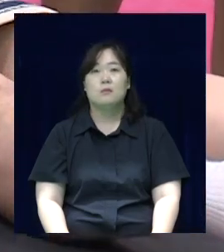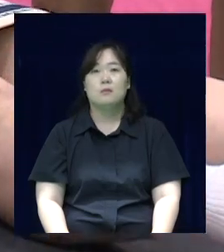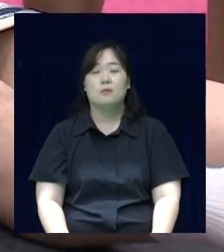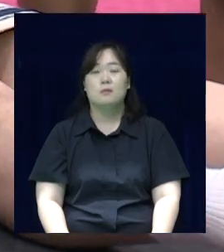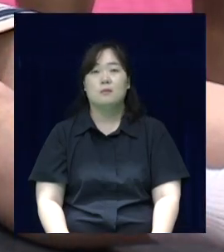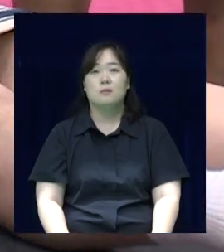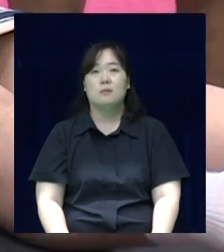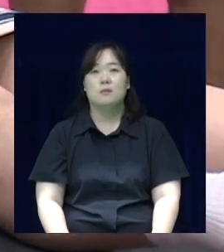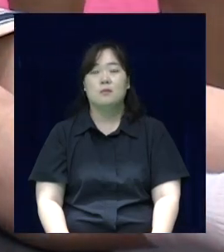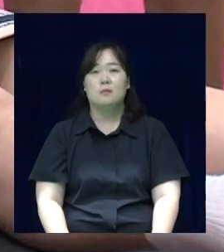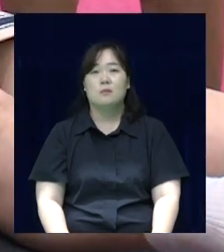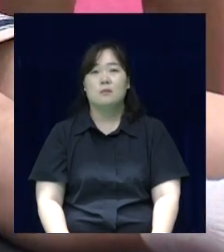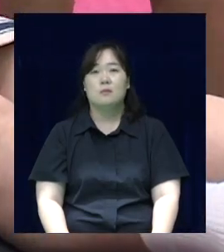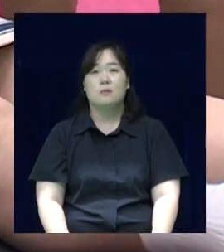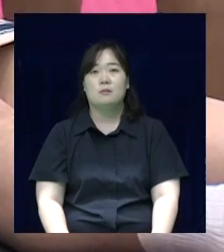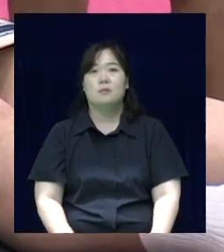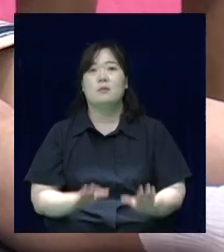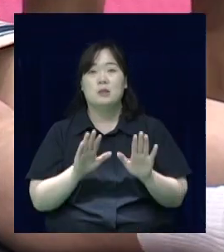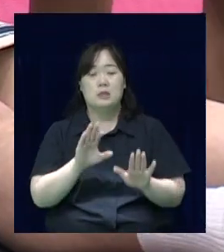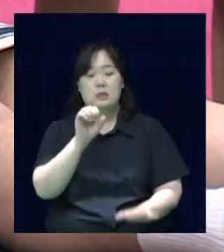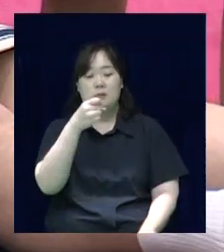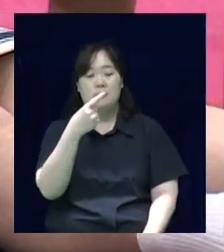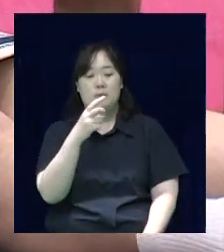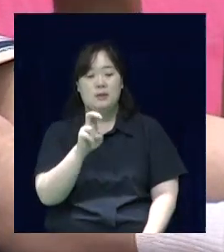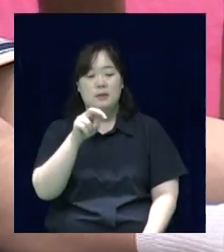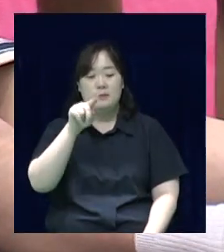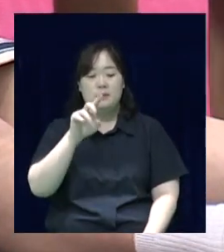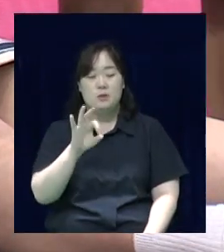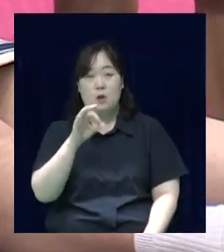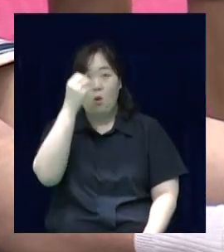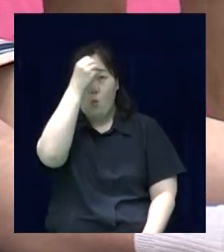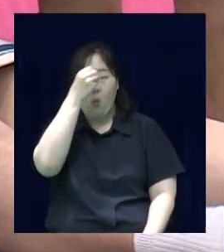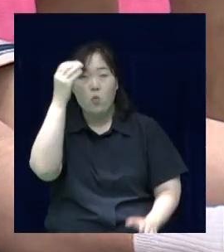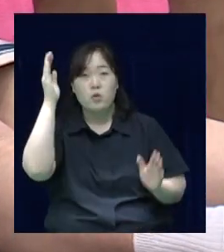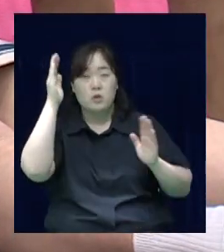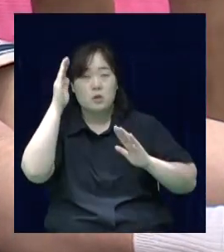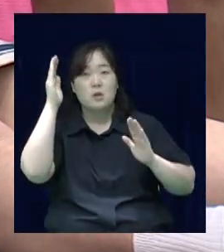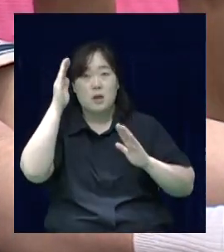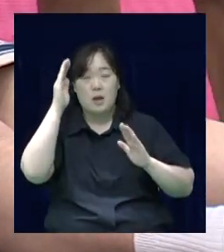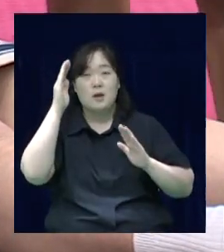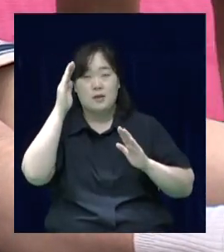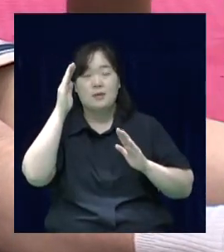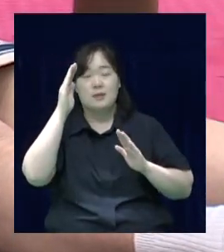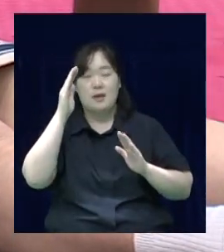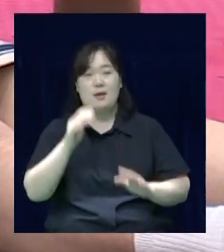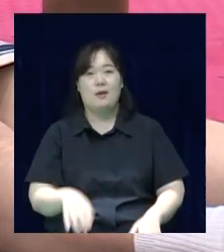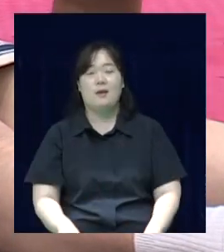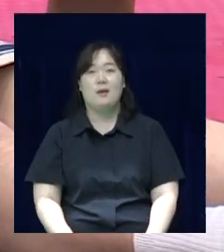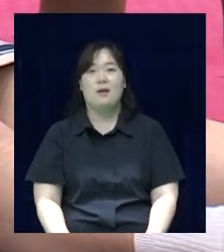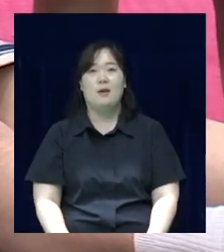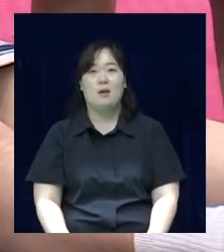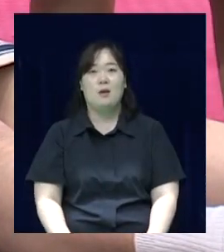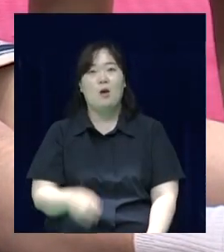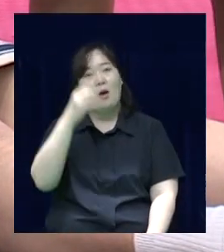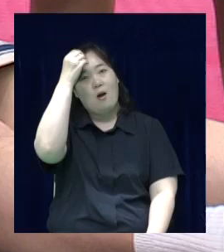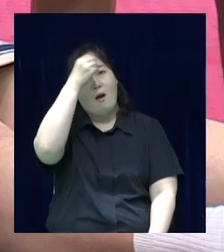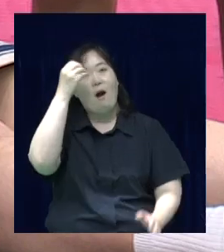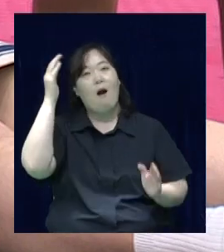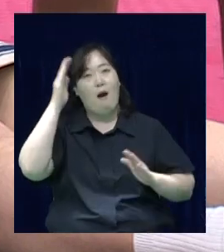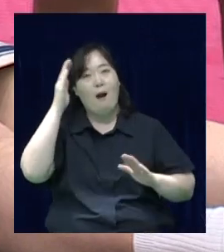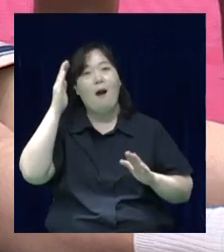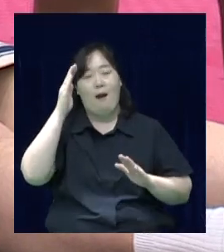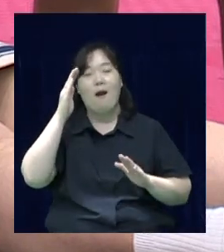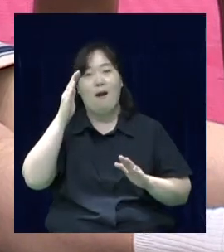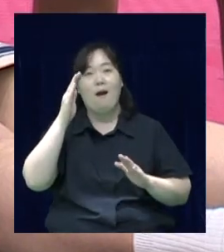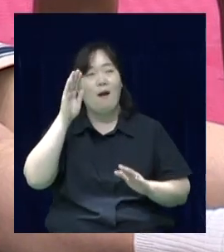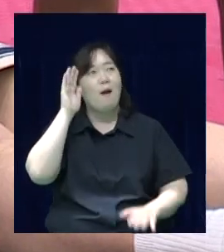네. 이재관 선수는 현재 음성고등학교에 재학 중인 신인 선수입니다. 네. 예. 고등학생 선수인 만큼 뭐